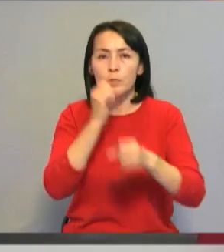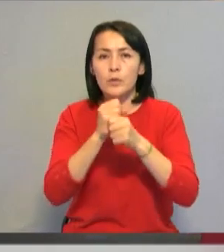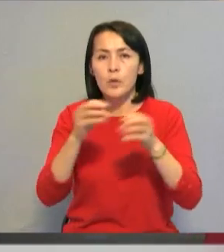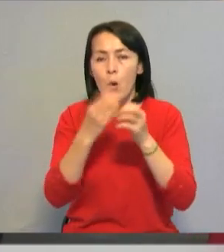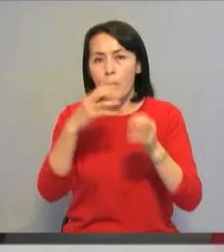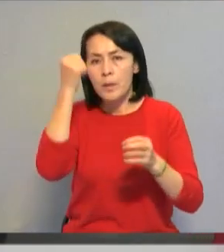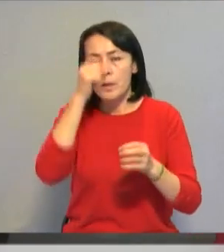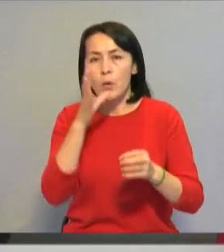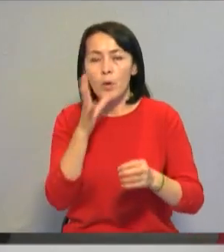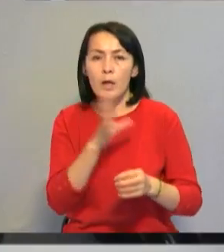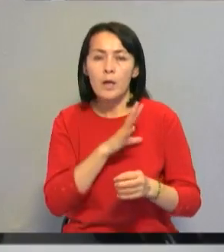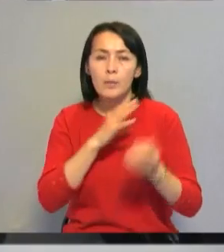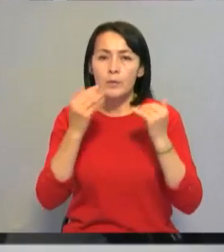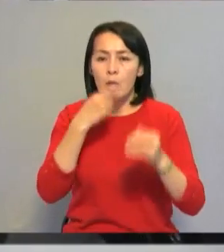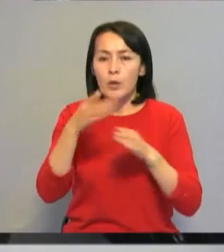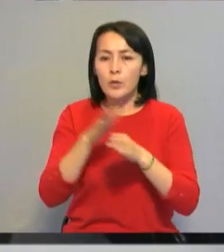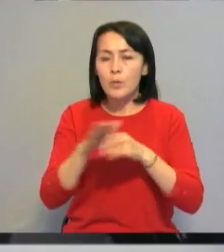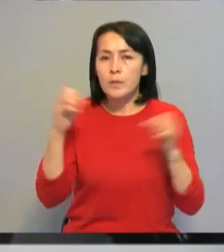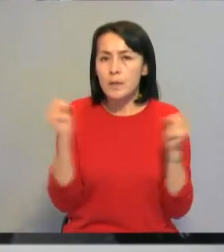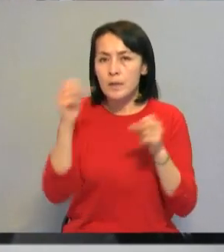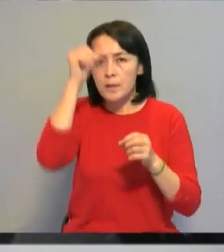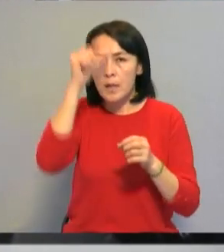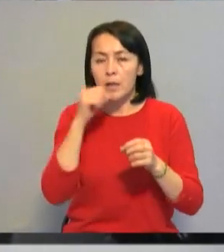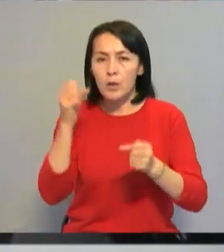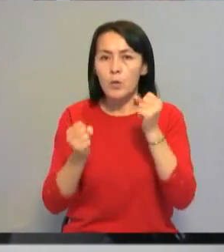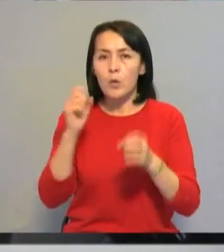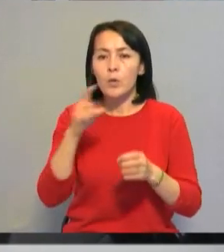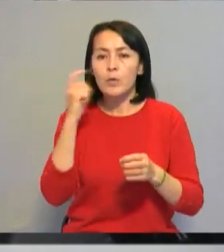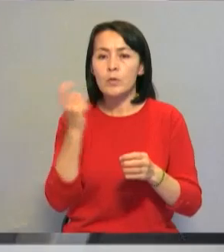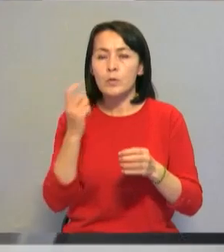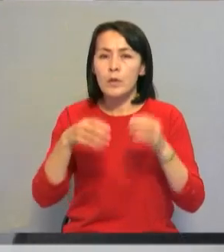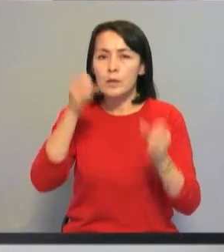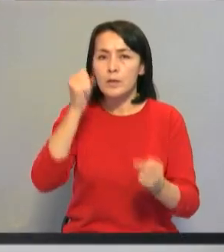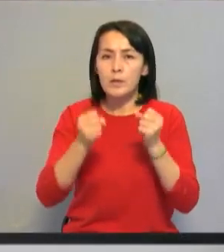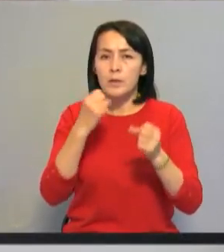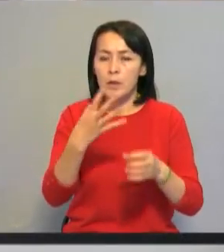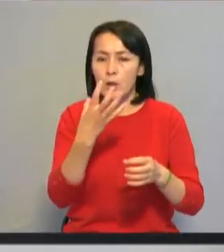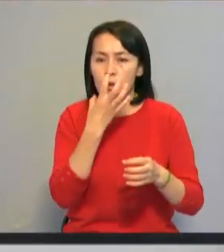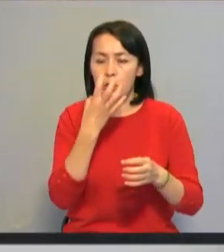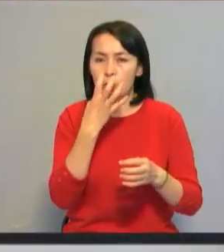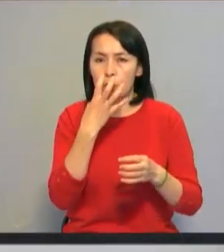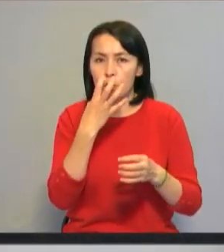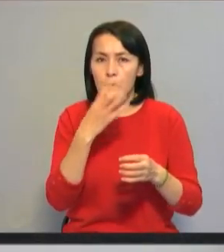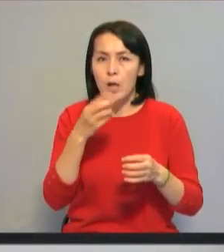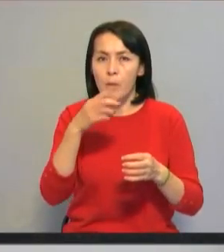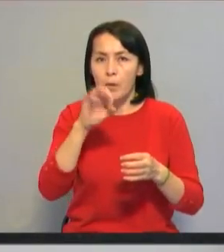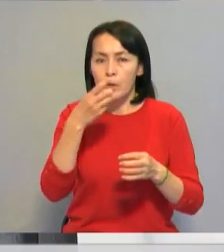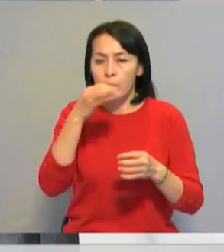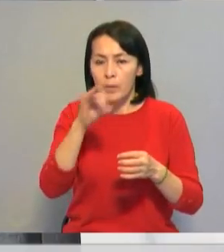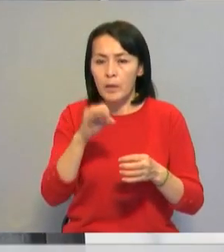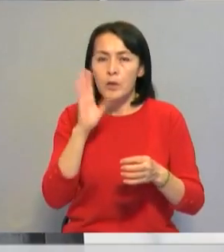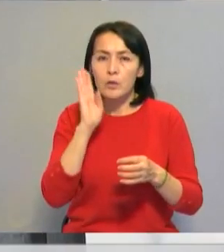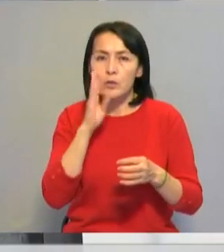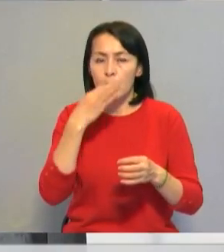жүргеніне 15 жылдың жүзі болды. Айтуынша, қысқы уақыттарда көлік жүргізушілері темір тұлпардың жылыту жүйесіне, мотор майына,